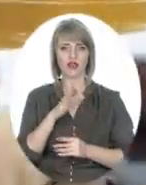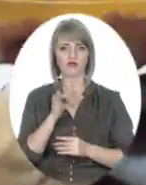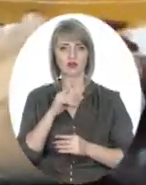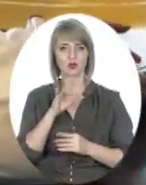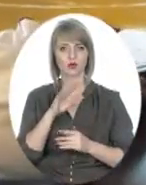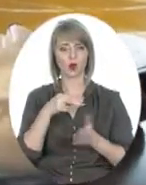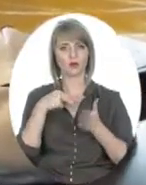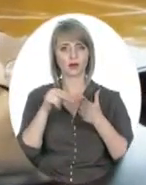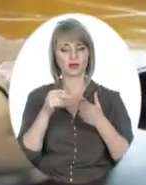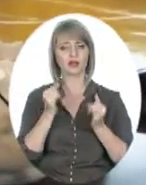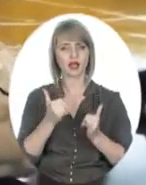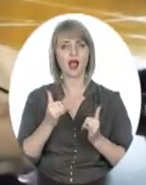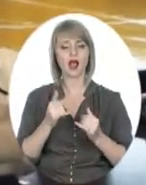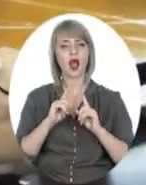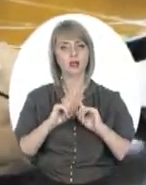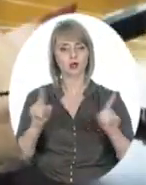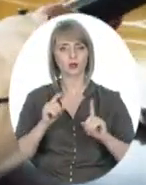удобнее.